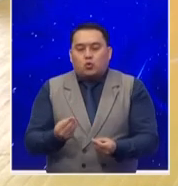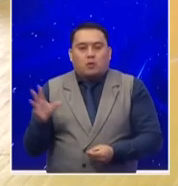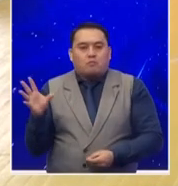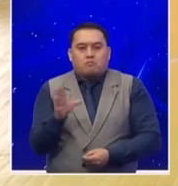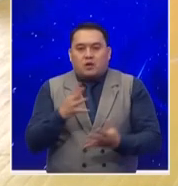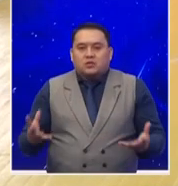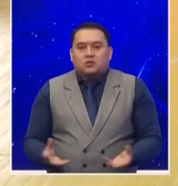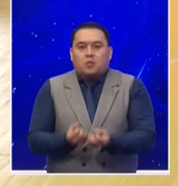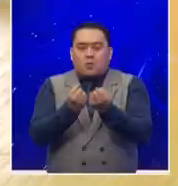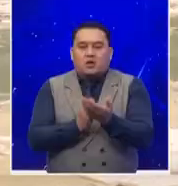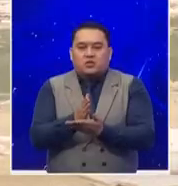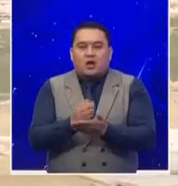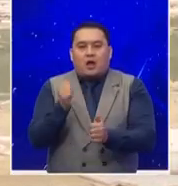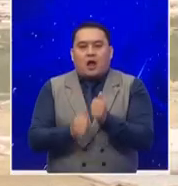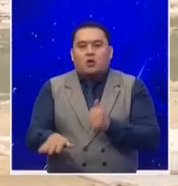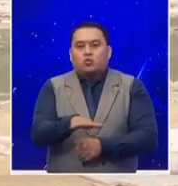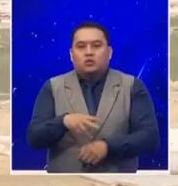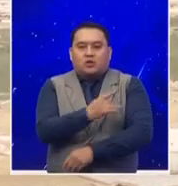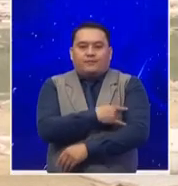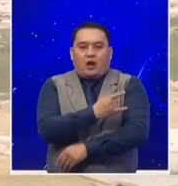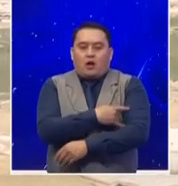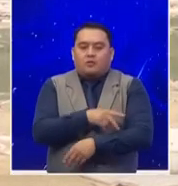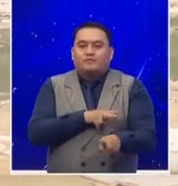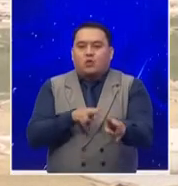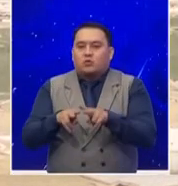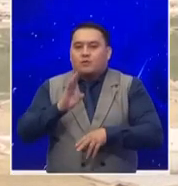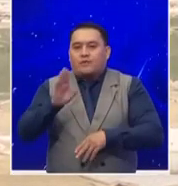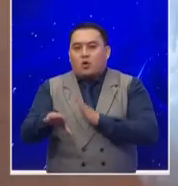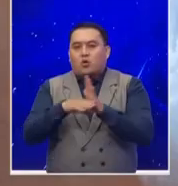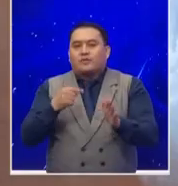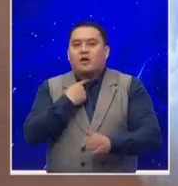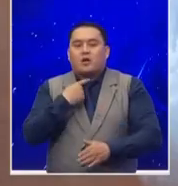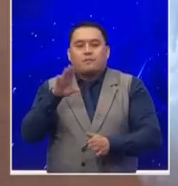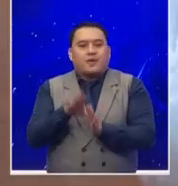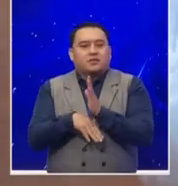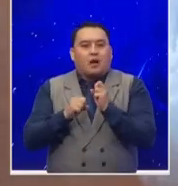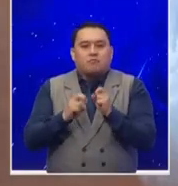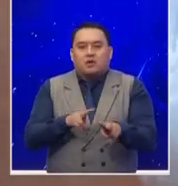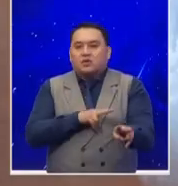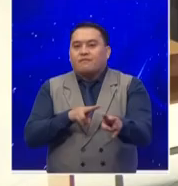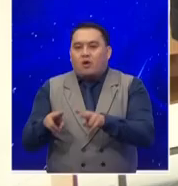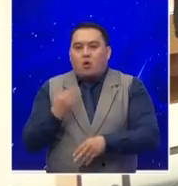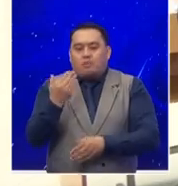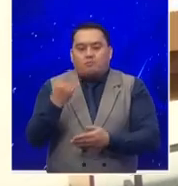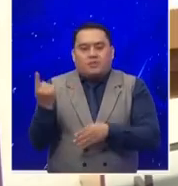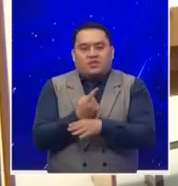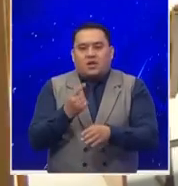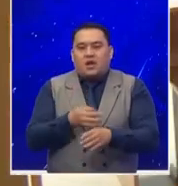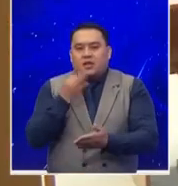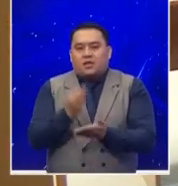барлық құтқару қызметтері әр учаскеде кезекшілік етеді. Дауыс беру кезінде азаматтардың қауіпсіздігін қамтамасыз ету олардың бірінші